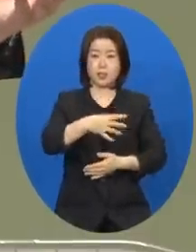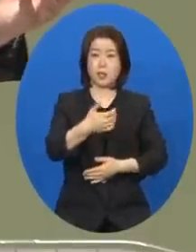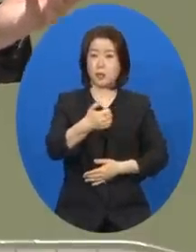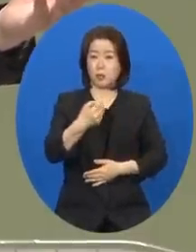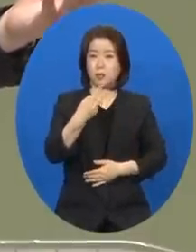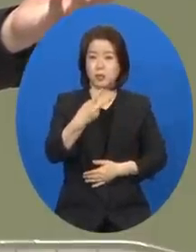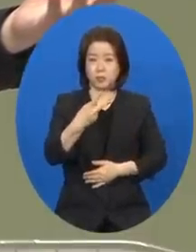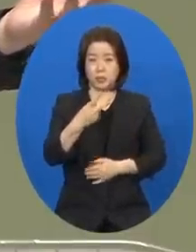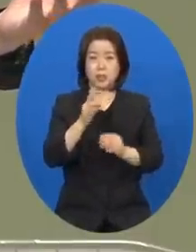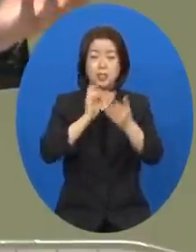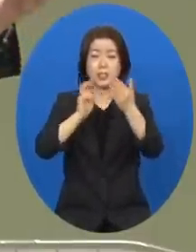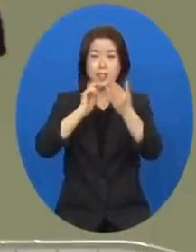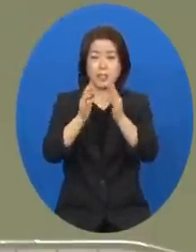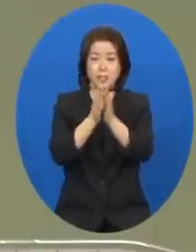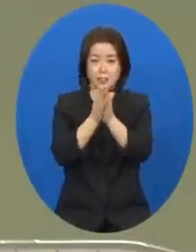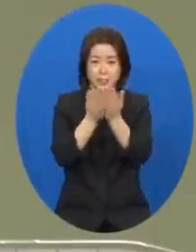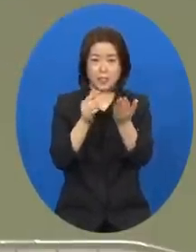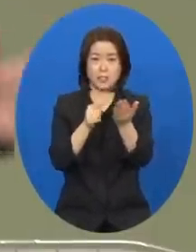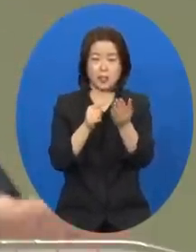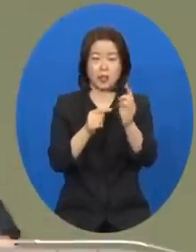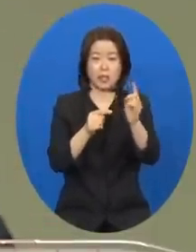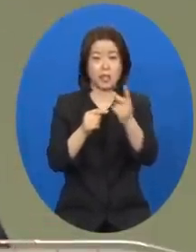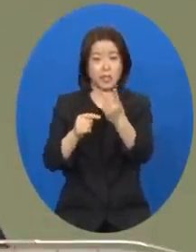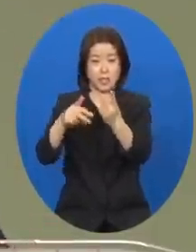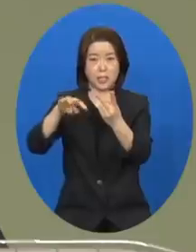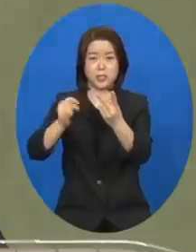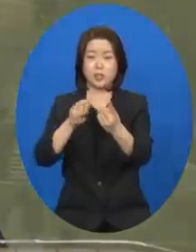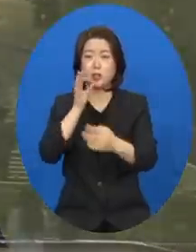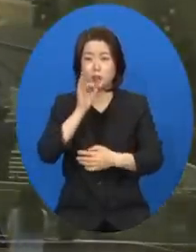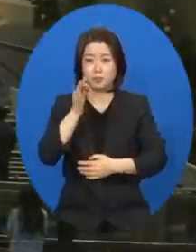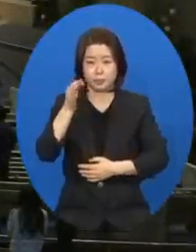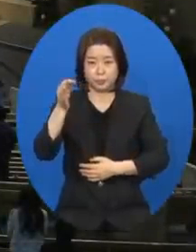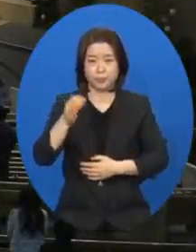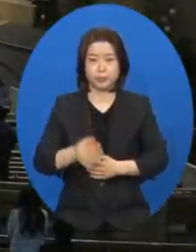452장 찬송을 1절 2절만 부르시겠습니다.